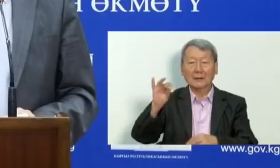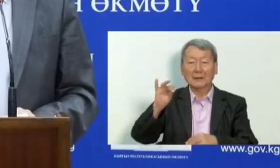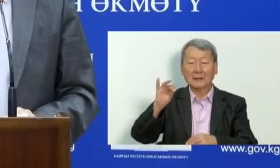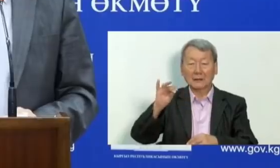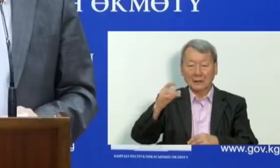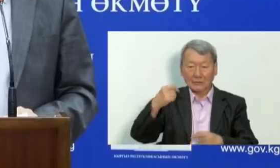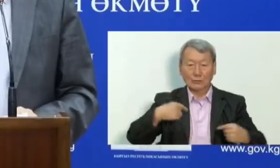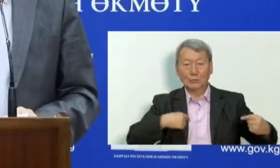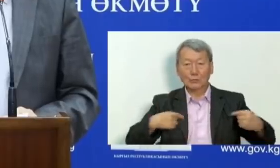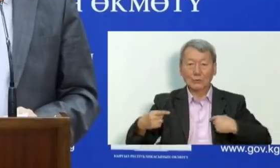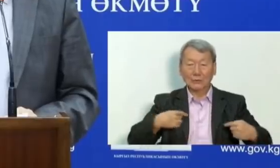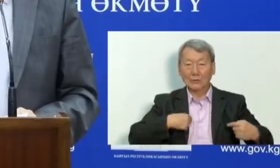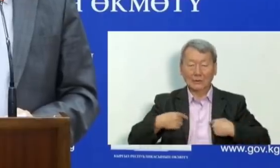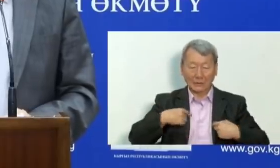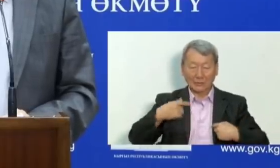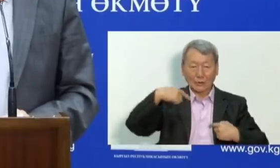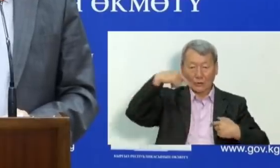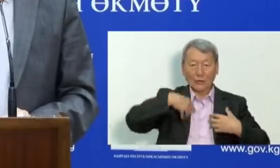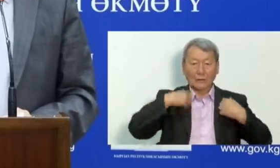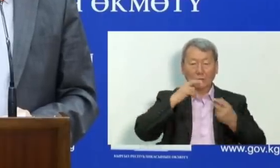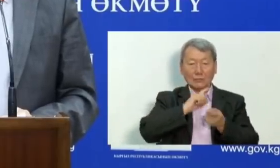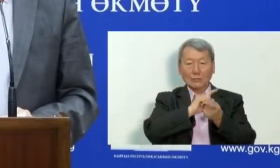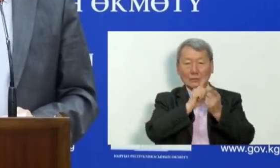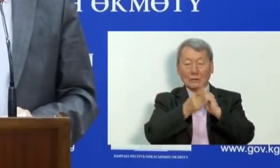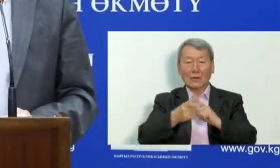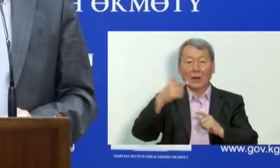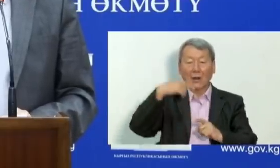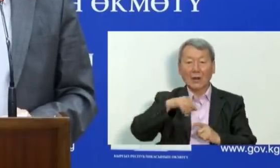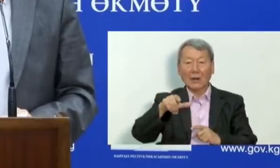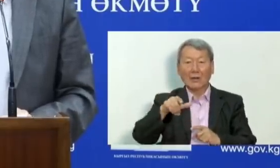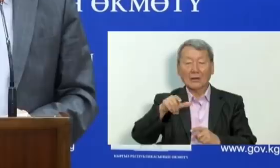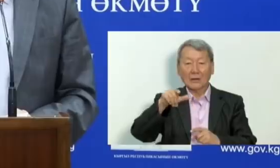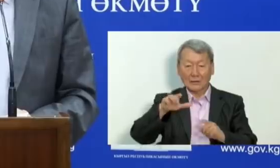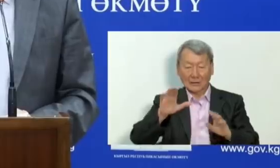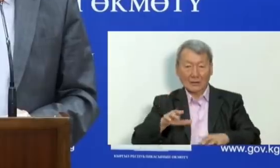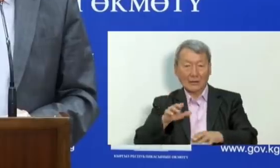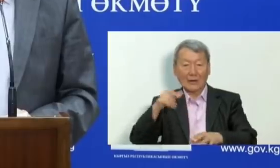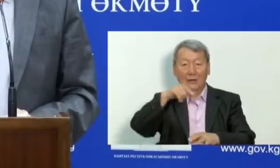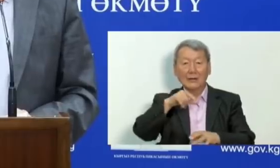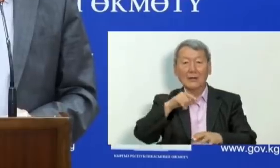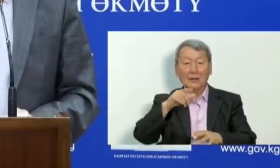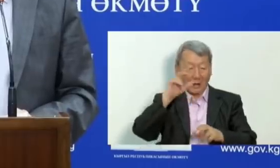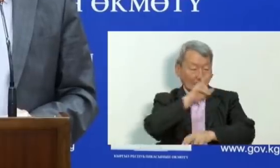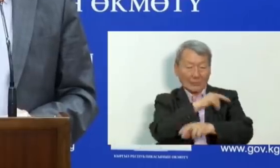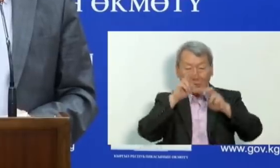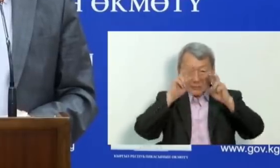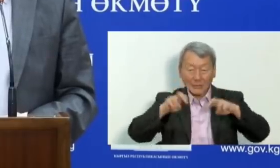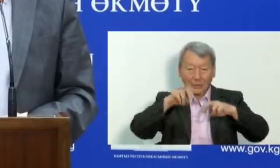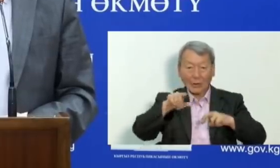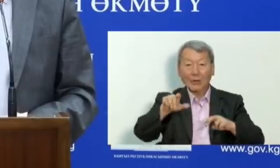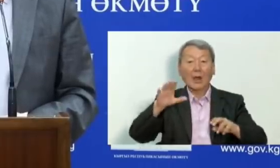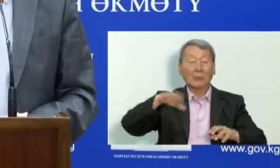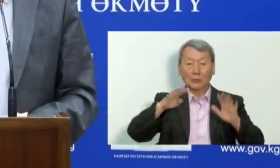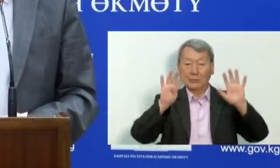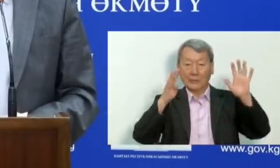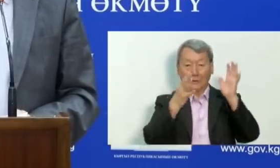жанагындай кыймыл аракеттери дагы аябай начарлап калган. Бул кийин сурамжылоо учурунда деген такталганда ошо